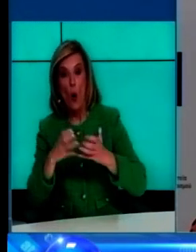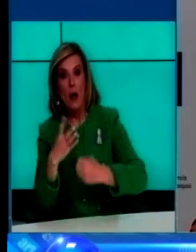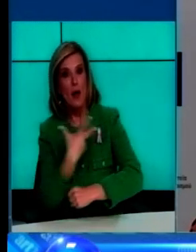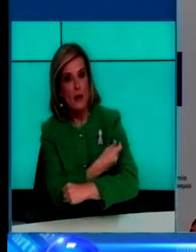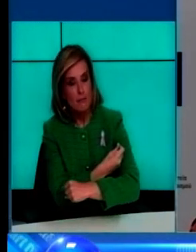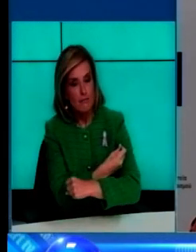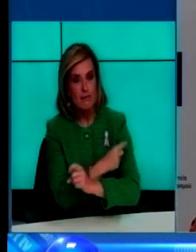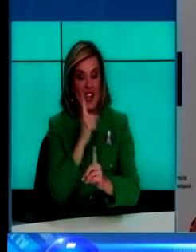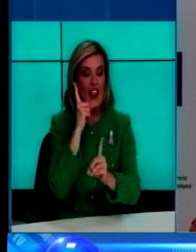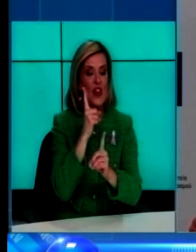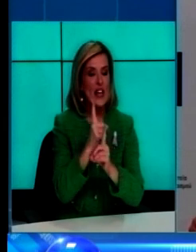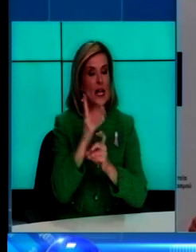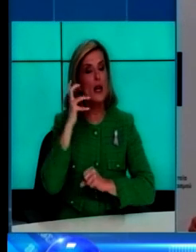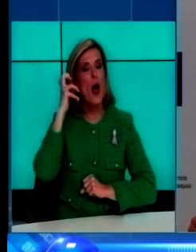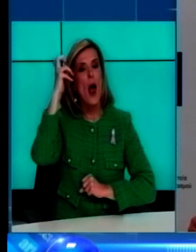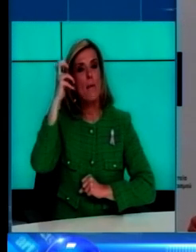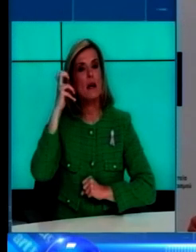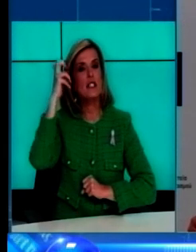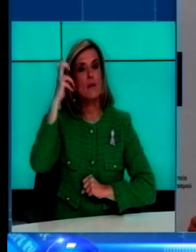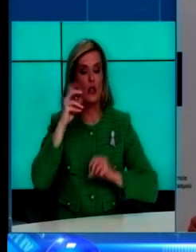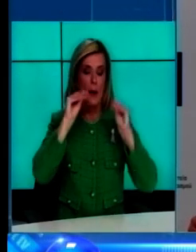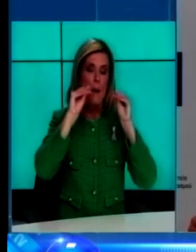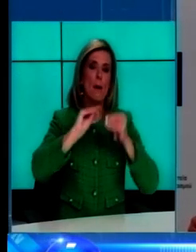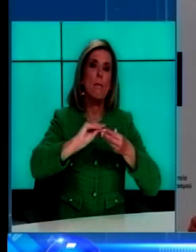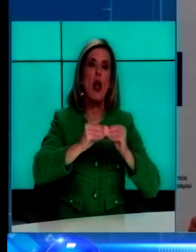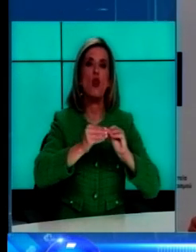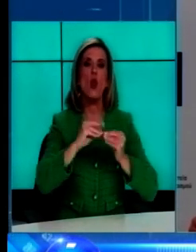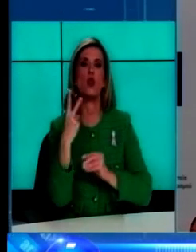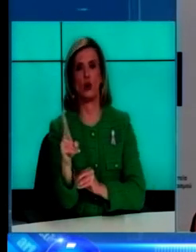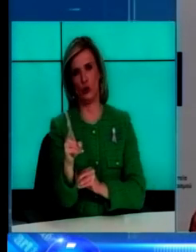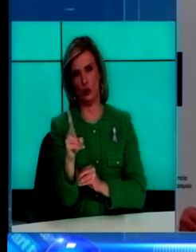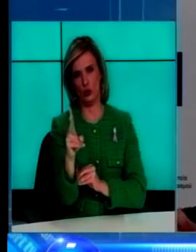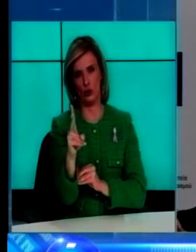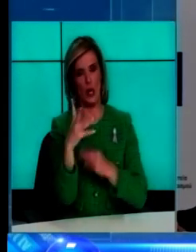επιστημονικές μεθόδους, όπως η μέθοδος Kaplan-Meier και φυσικά